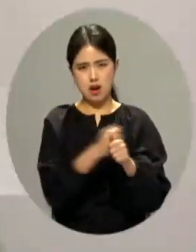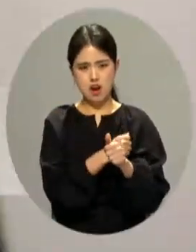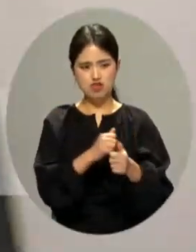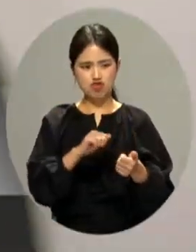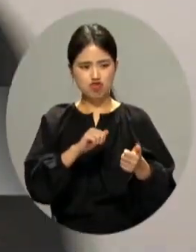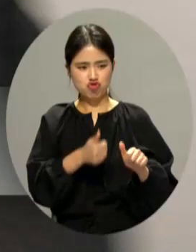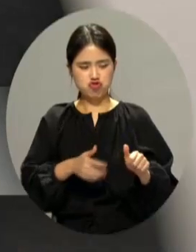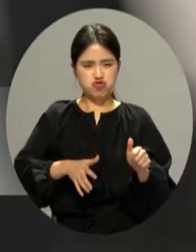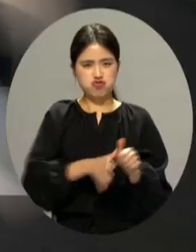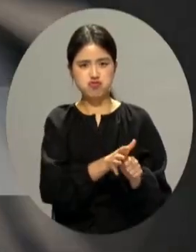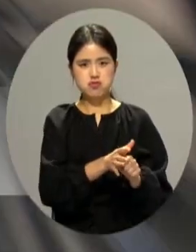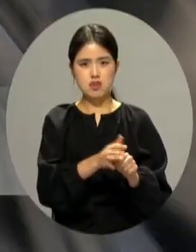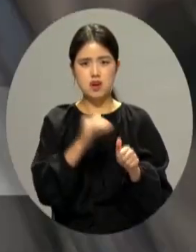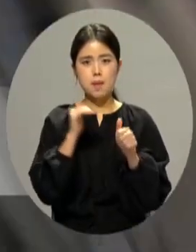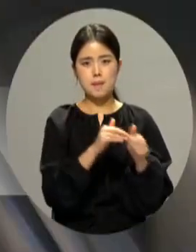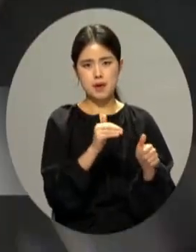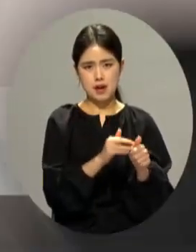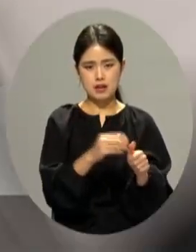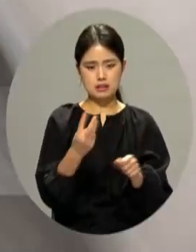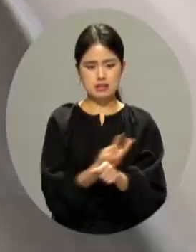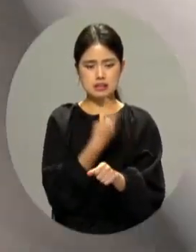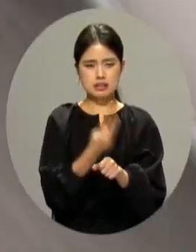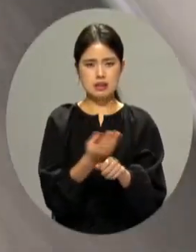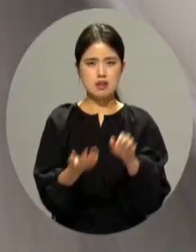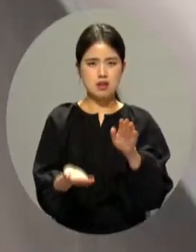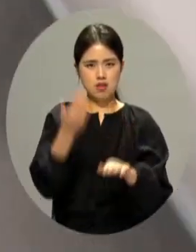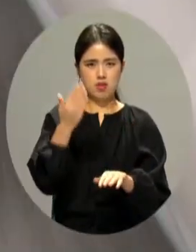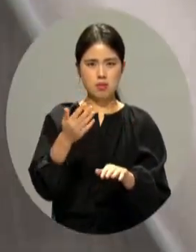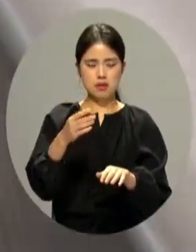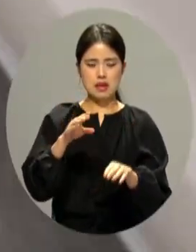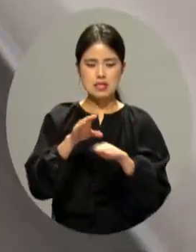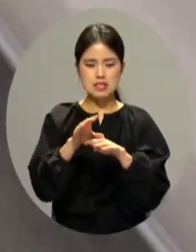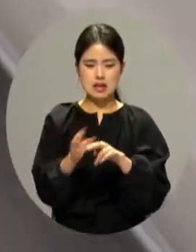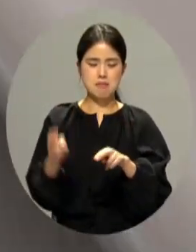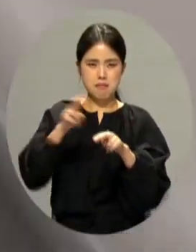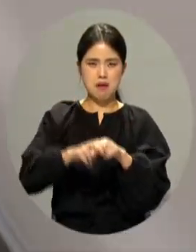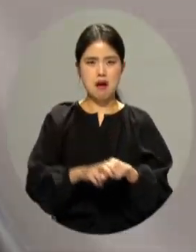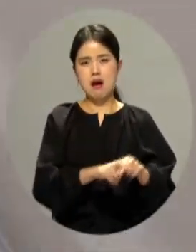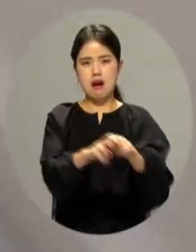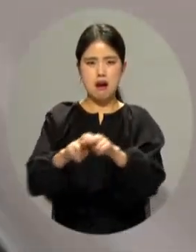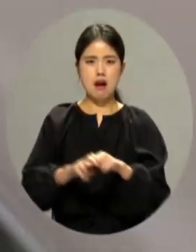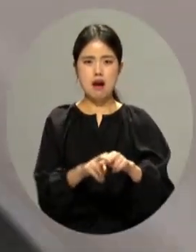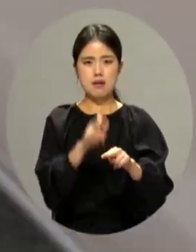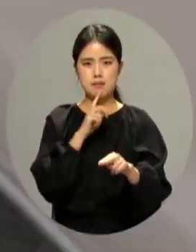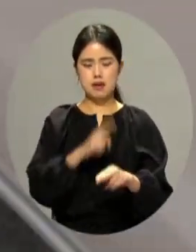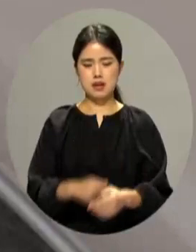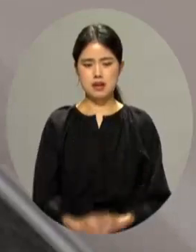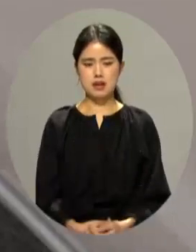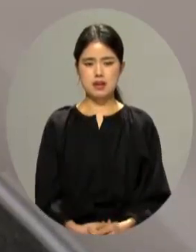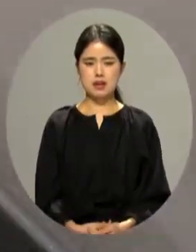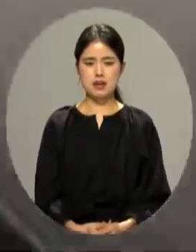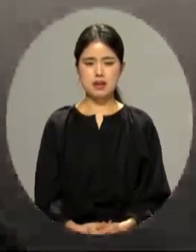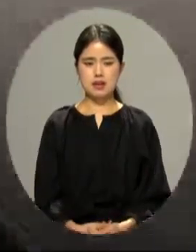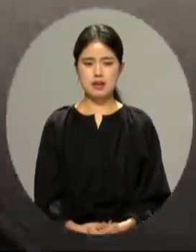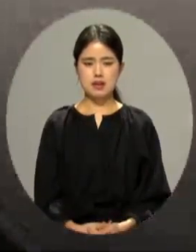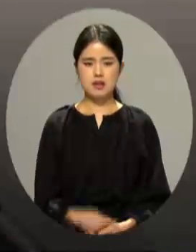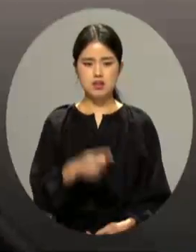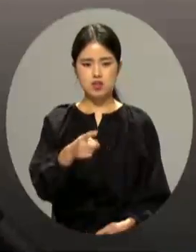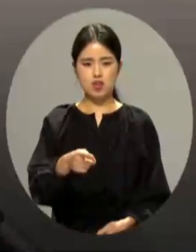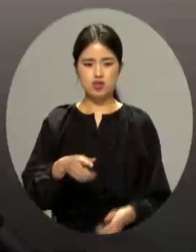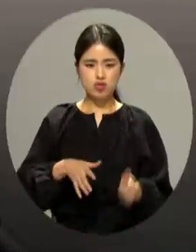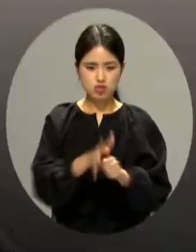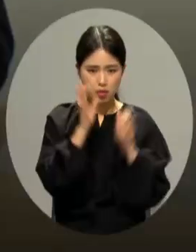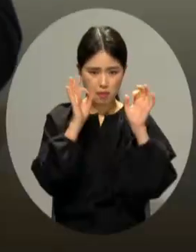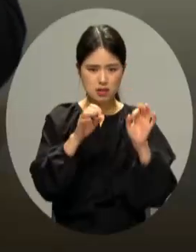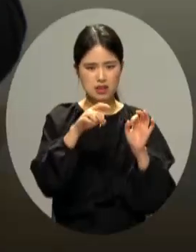죽여버린다는 협박을 당했고 3시간 넘게 전직 소장 차에 끌려다니기도 했습니다. 여기서 죽이려고 저기 장소가